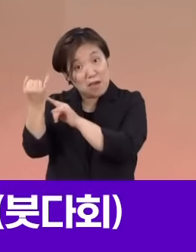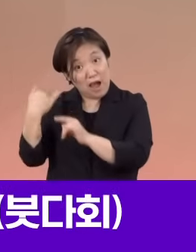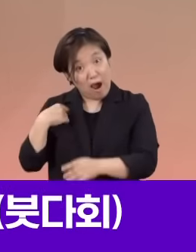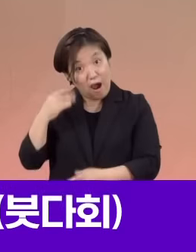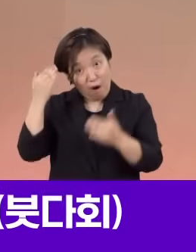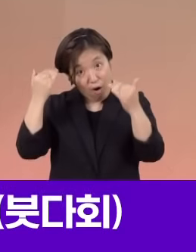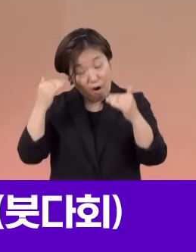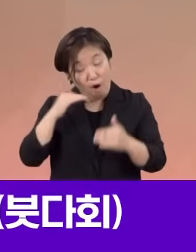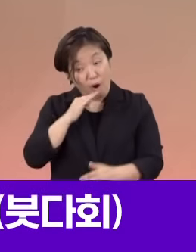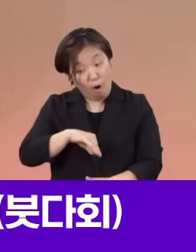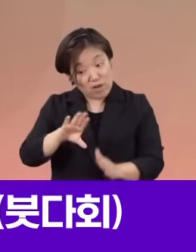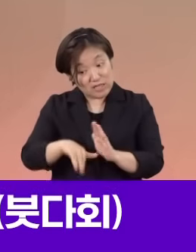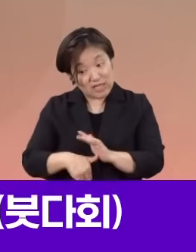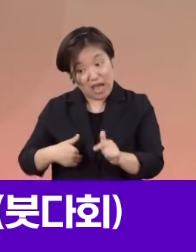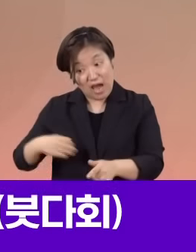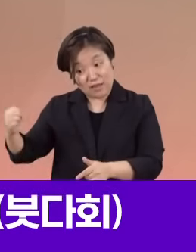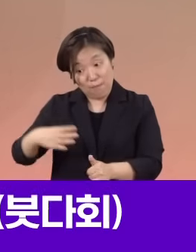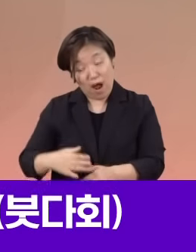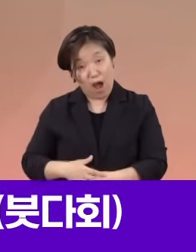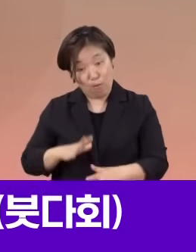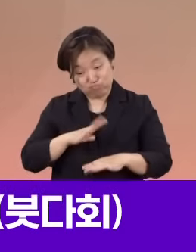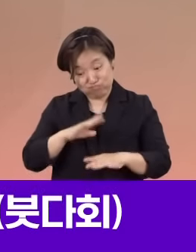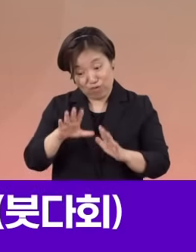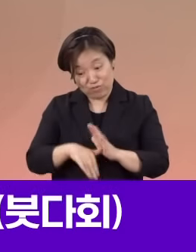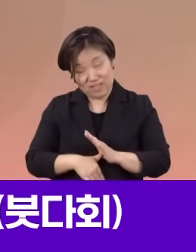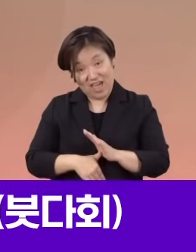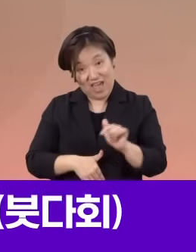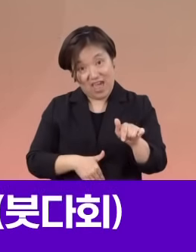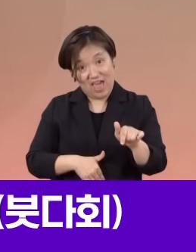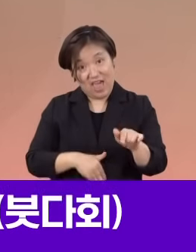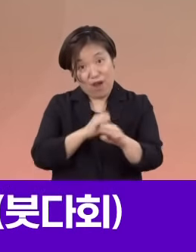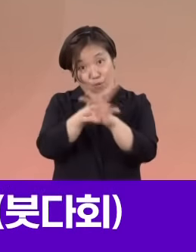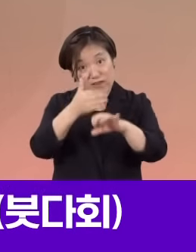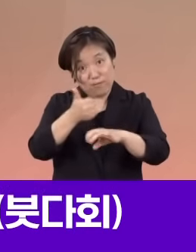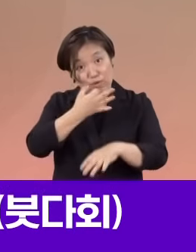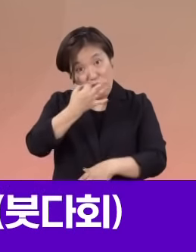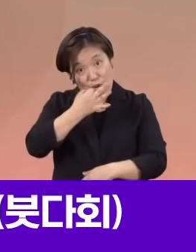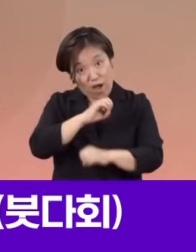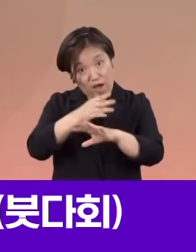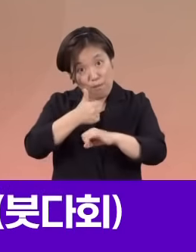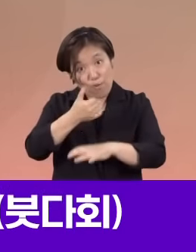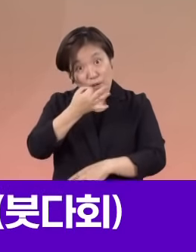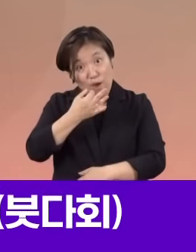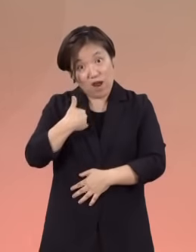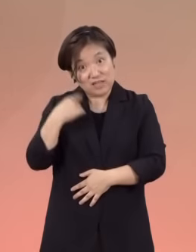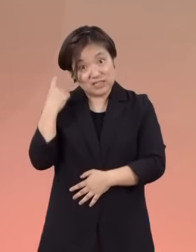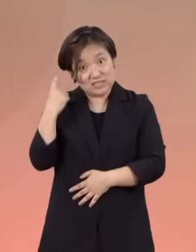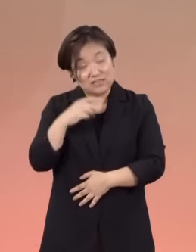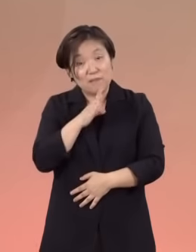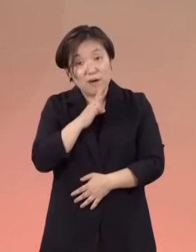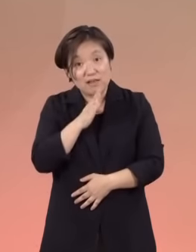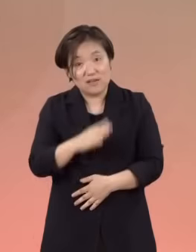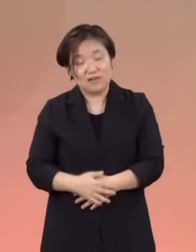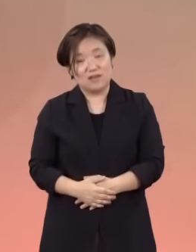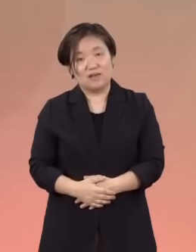때 무서울 때 나무아미 탑을 관세보살 외워라 외할머니가 가르쳐 주셨잖아요